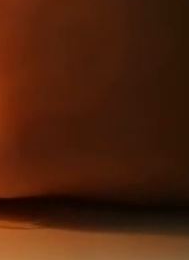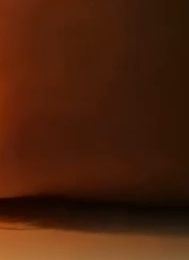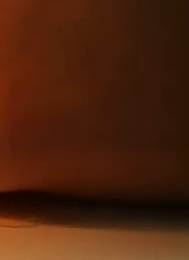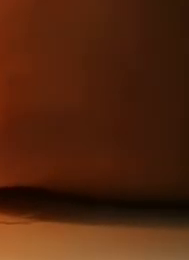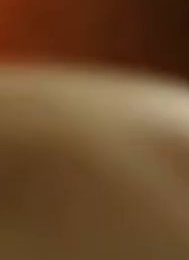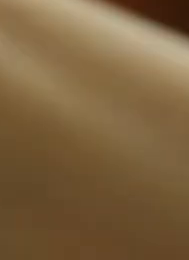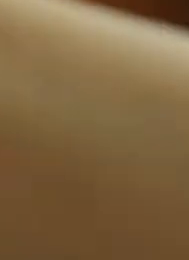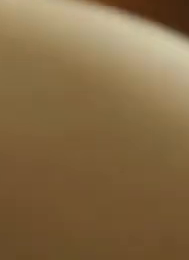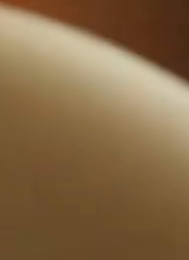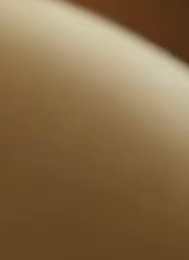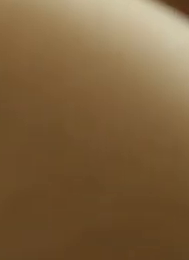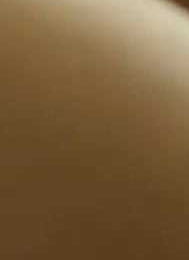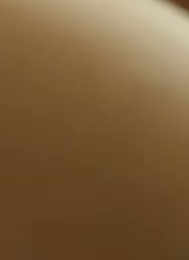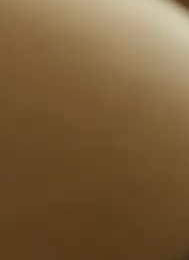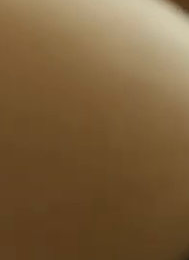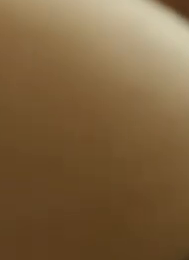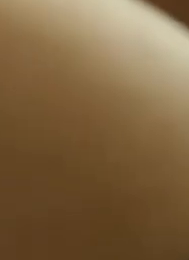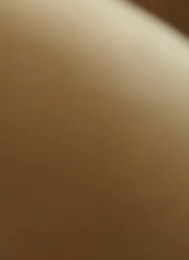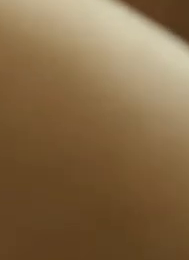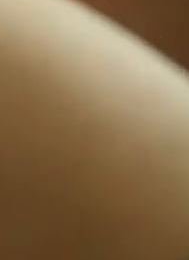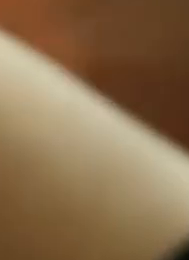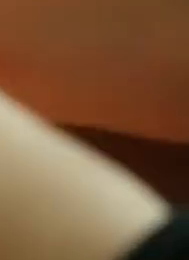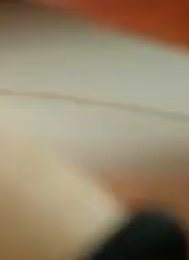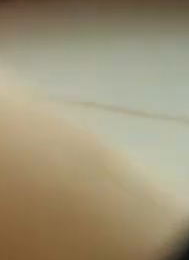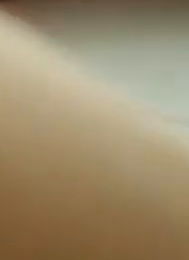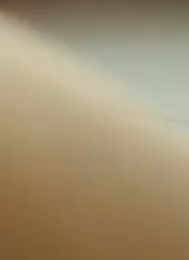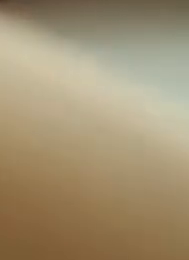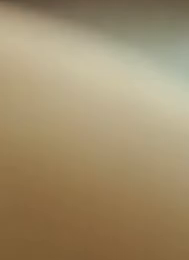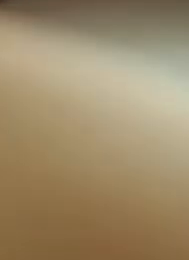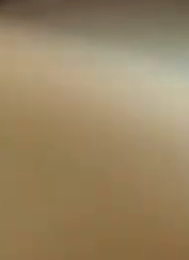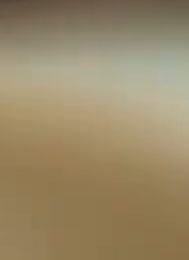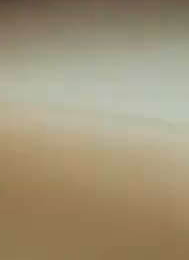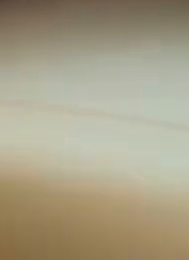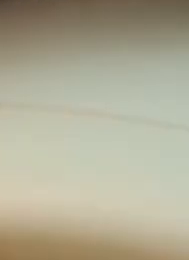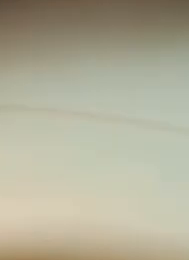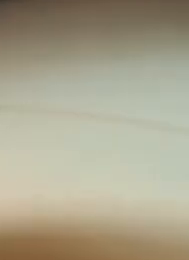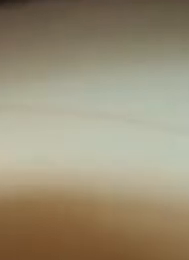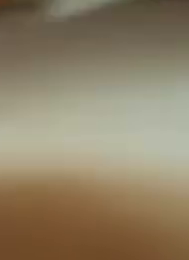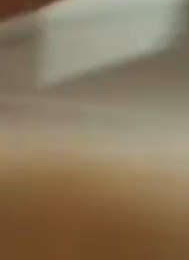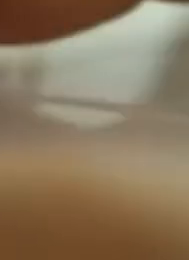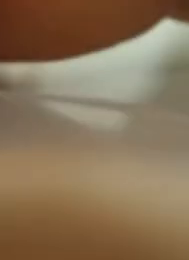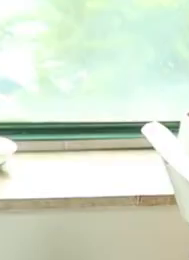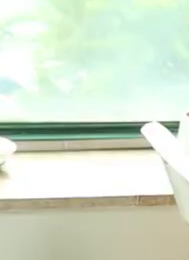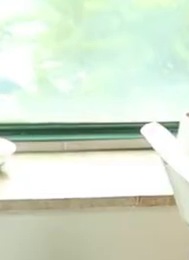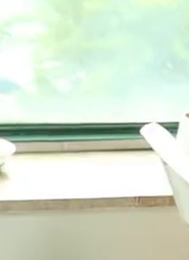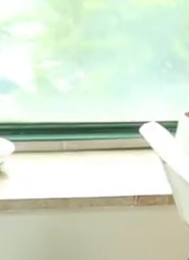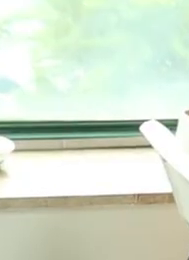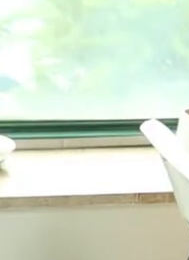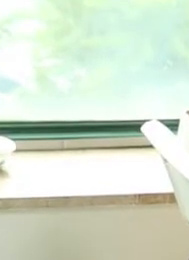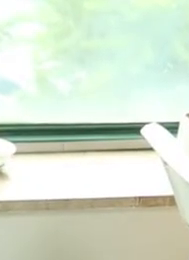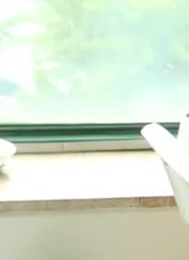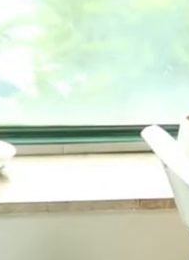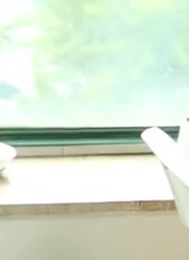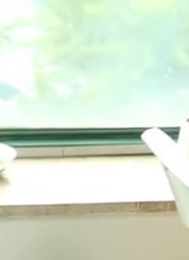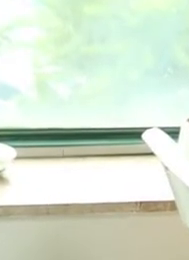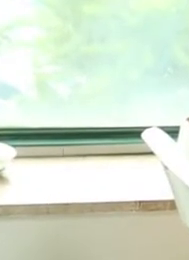맞아. 됐다. 뒤로 잡아 빼. 뒤로요? 그렇지. 잘했어. 됐어. 이렇게. 그렇지.